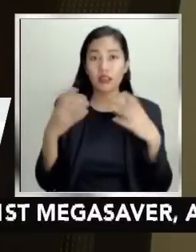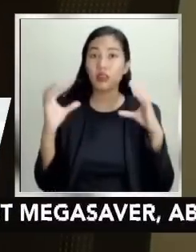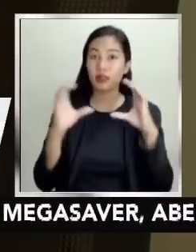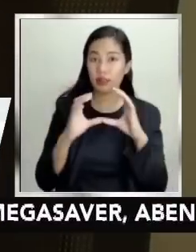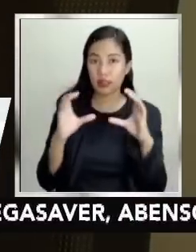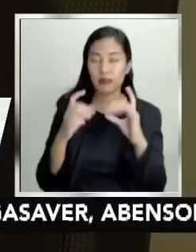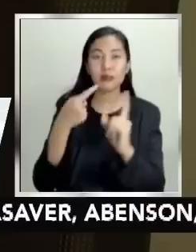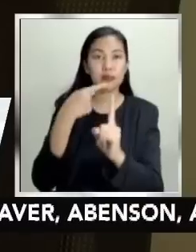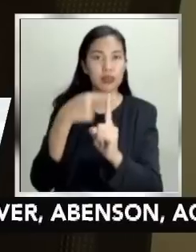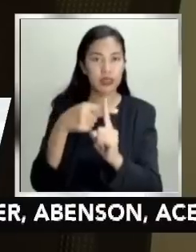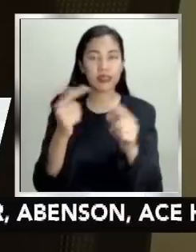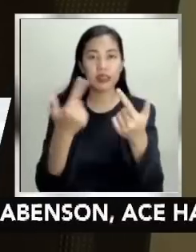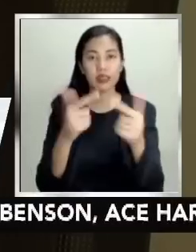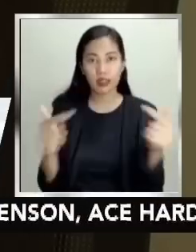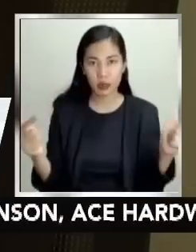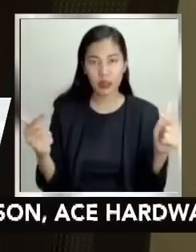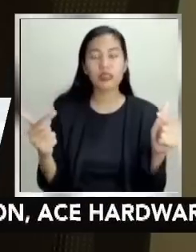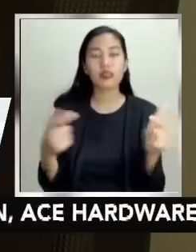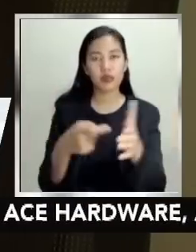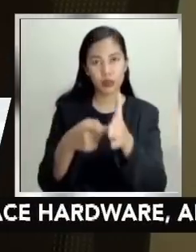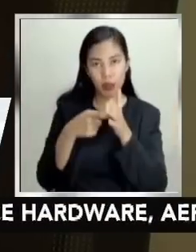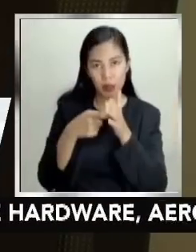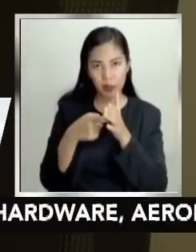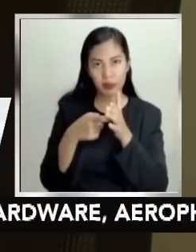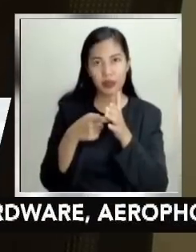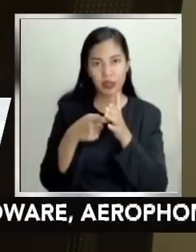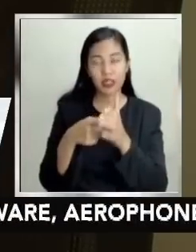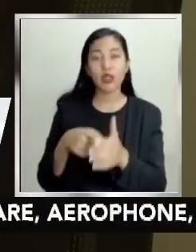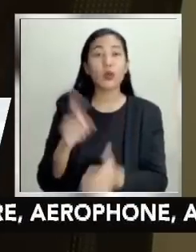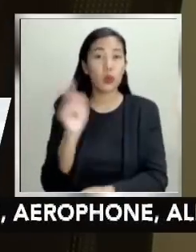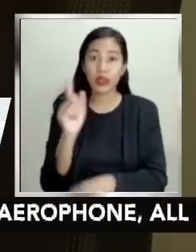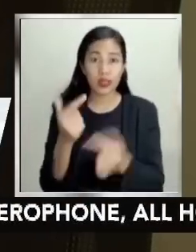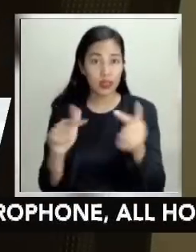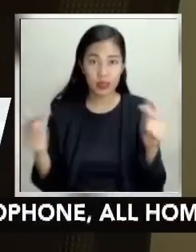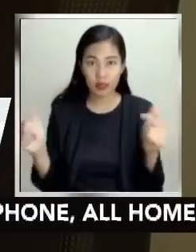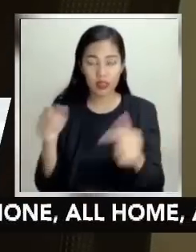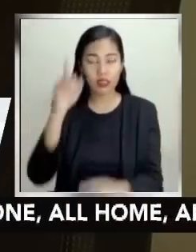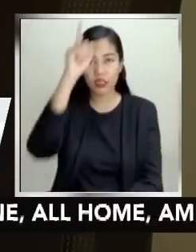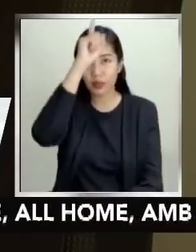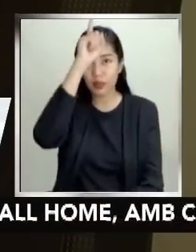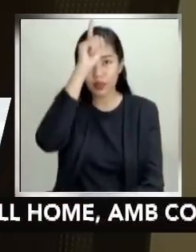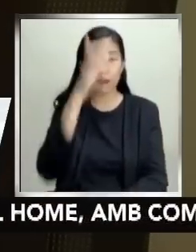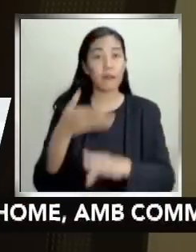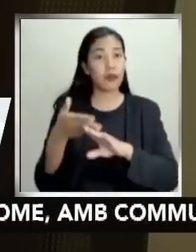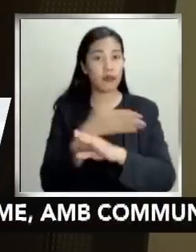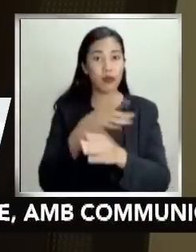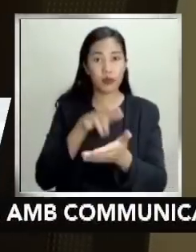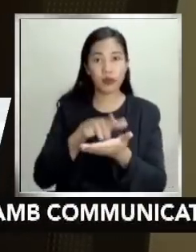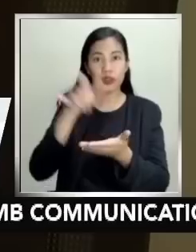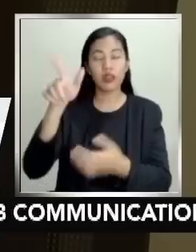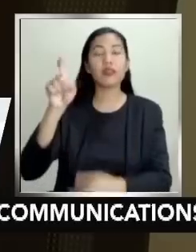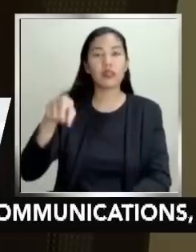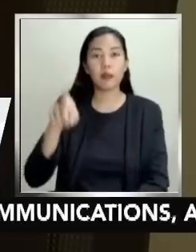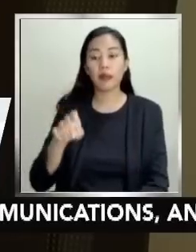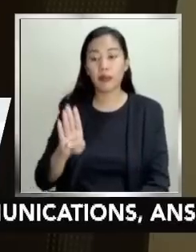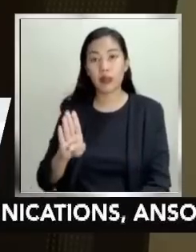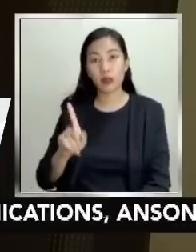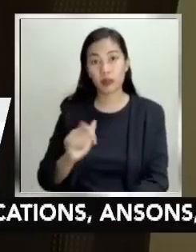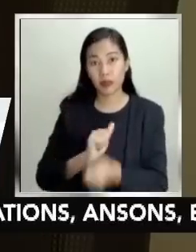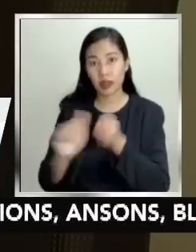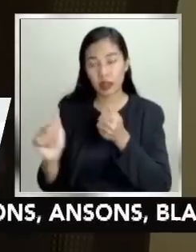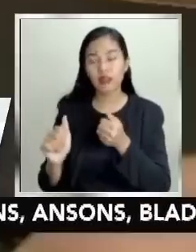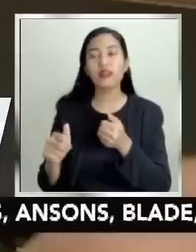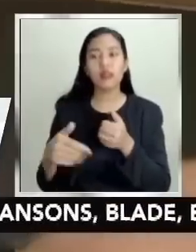language requirement, German language requirement. Bago umalis, kailangan B1 sila. Pagdating nila doon, kukontinue nila to have a